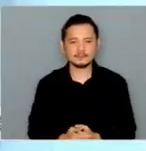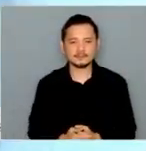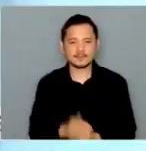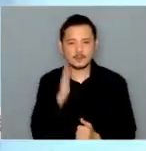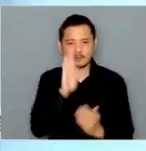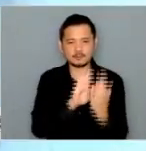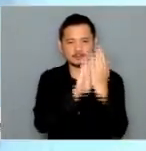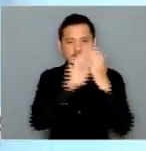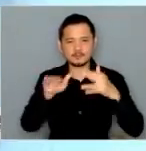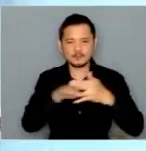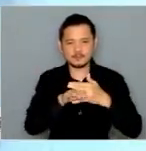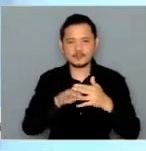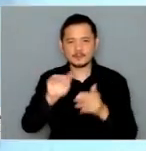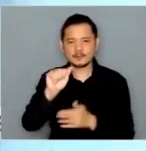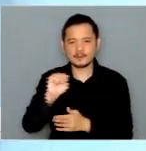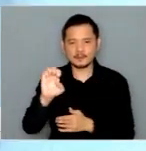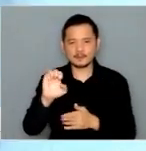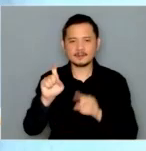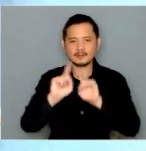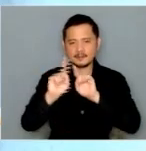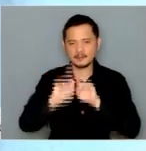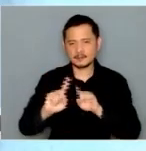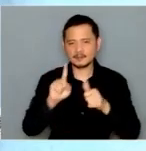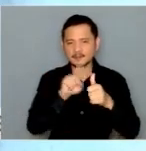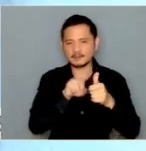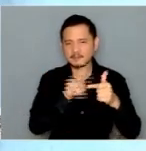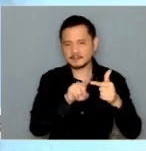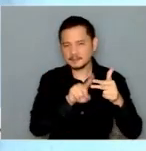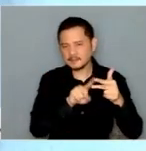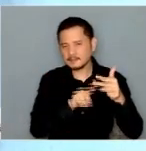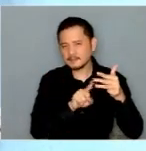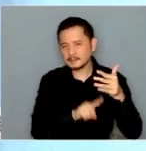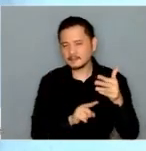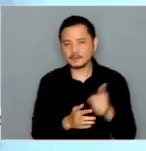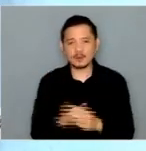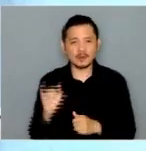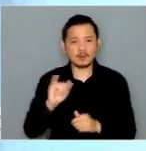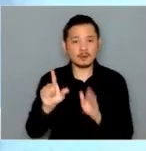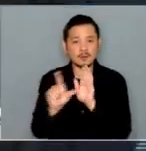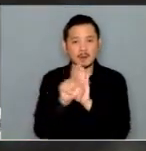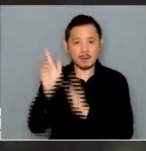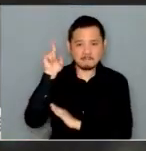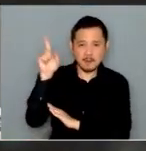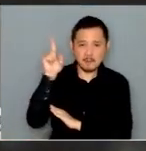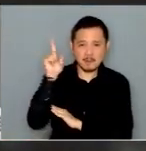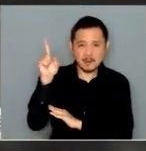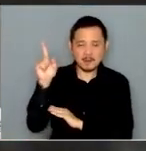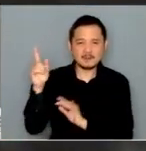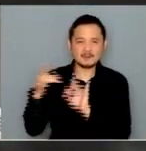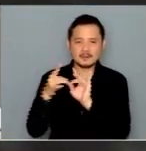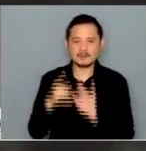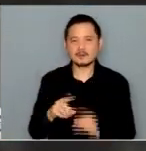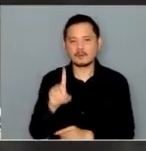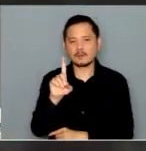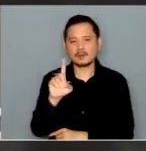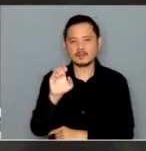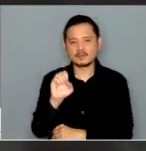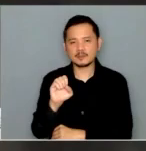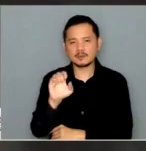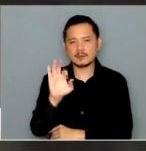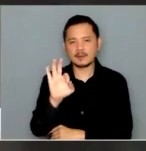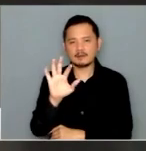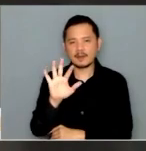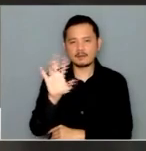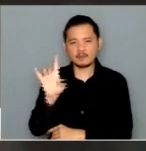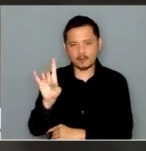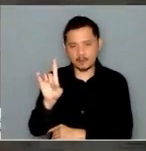sa kasong administratibo at kriminal, partikular ang illegal discharge of firearms in relation to 10591, Omnibus Election